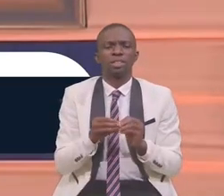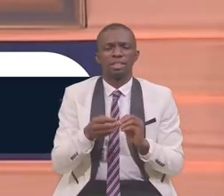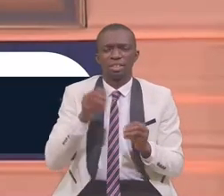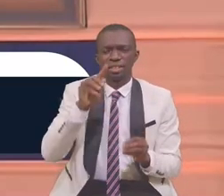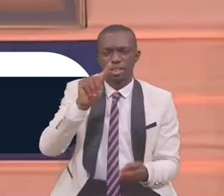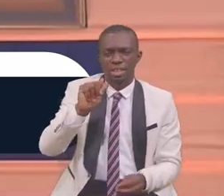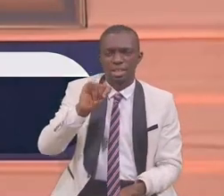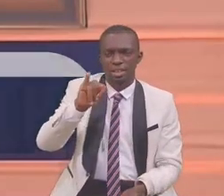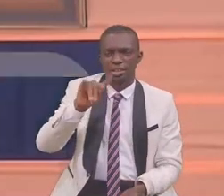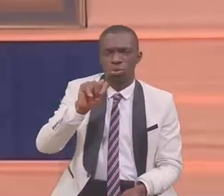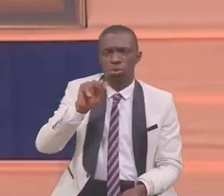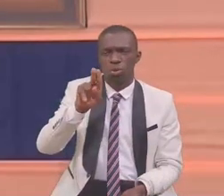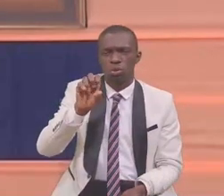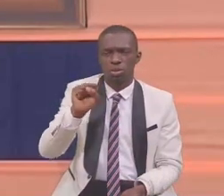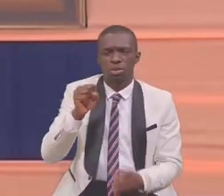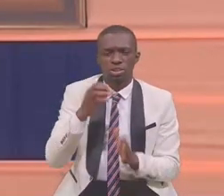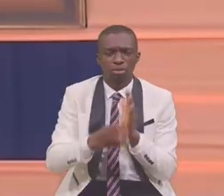Tite 2, 14.